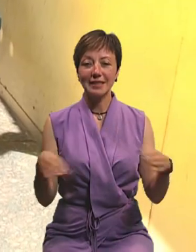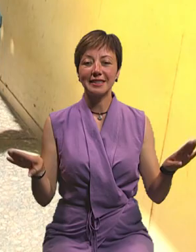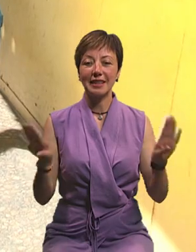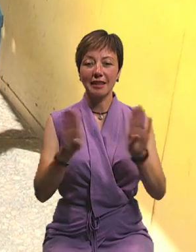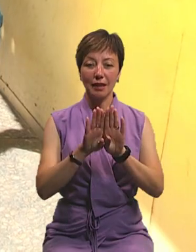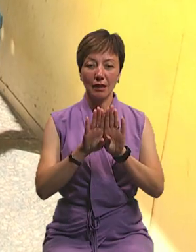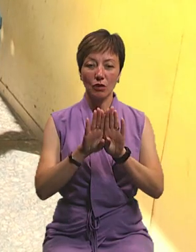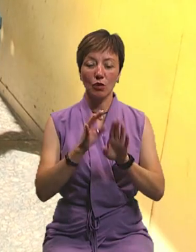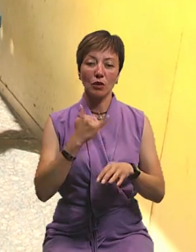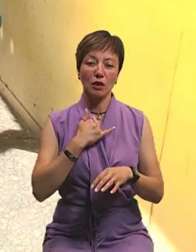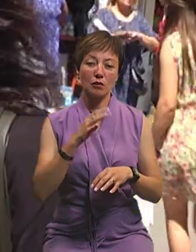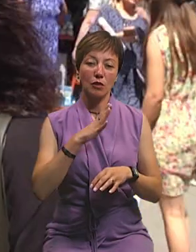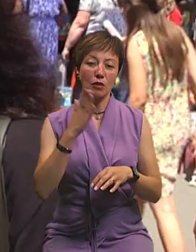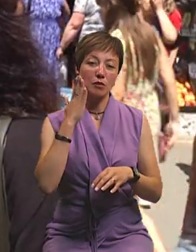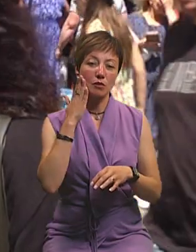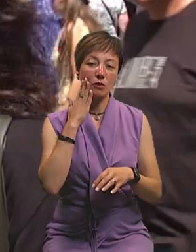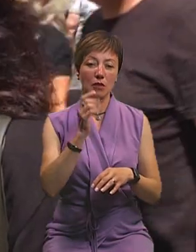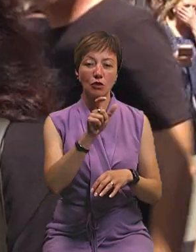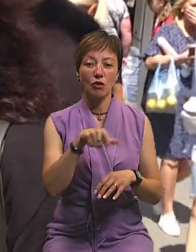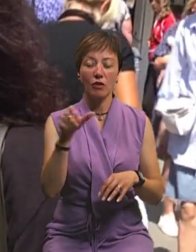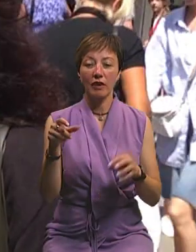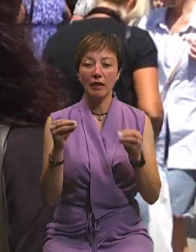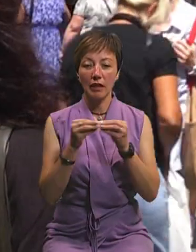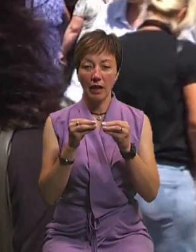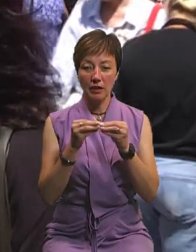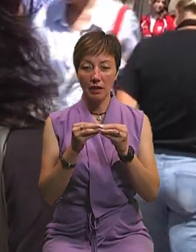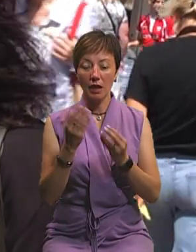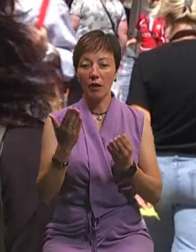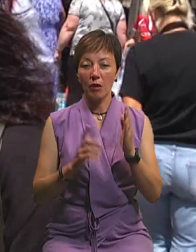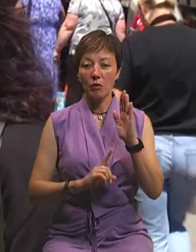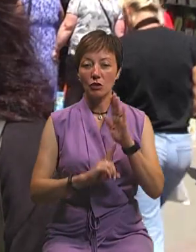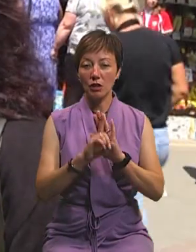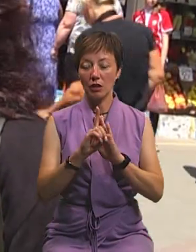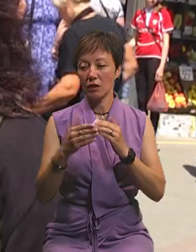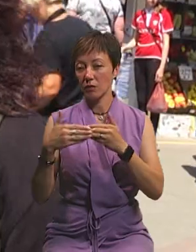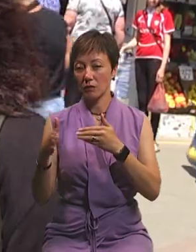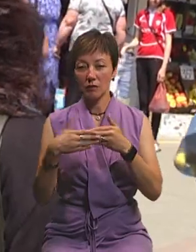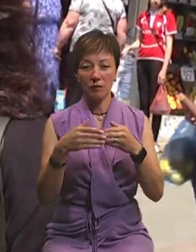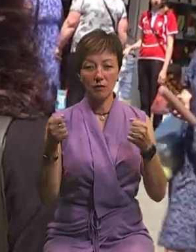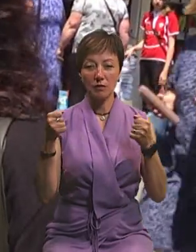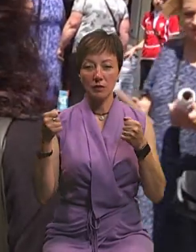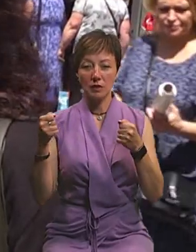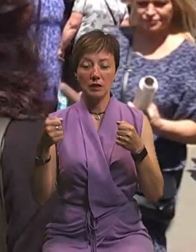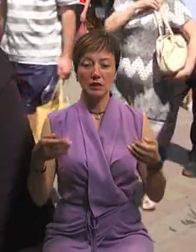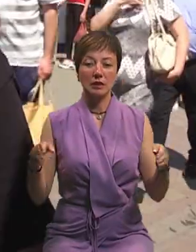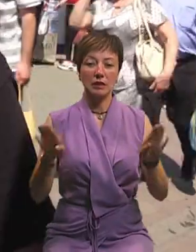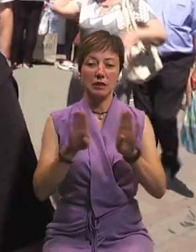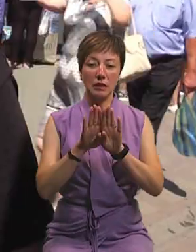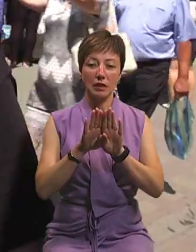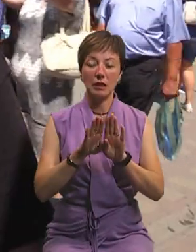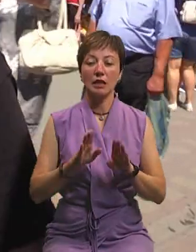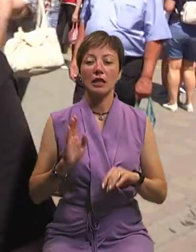нас тут було приблизно чи як 10 якщо почали від одних воріт до інших всі ворота були закриті